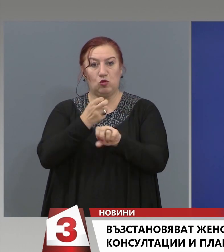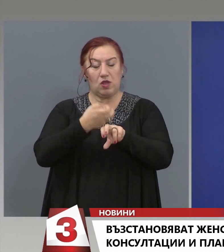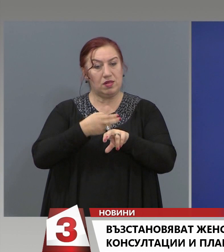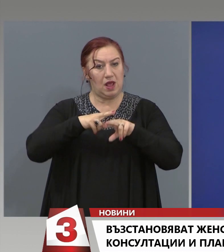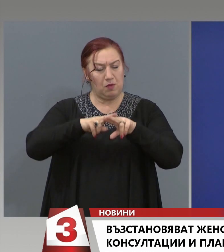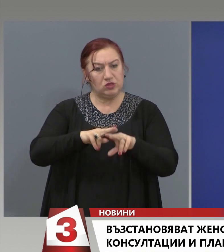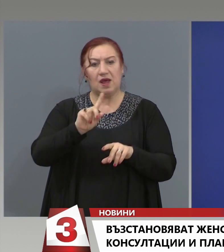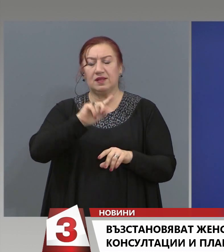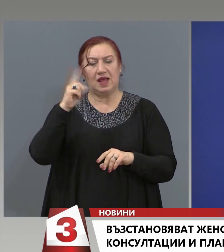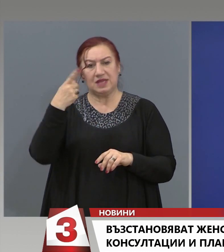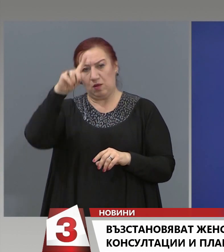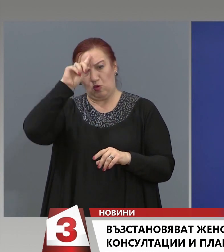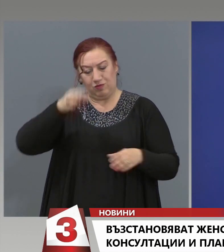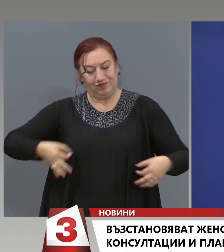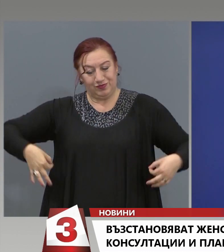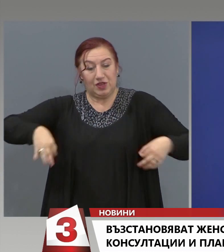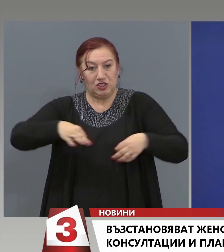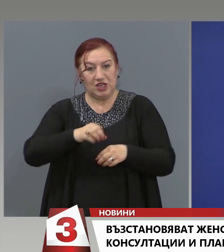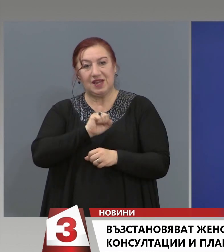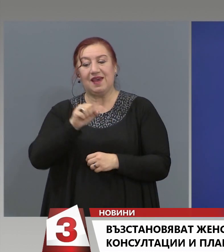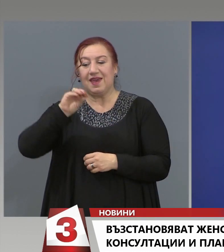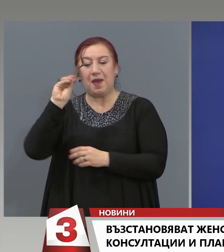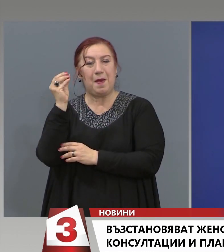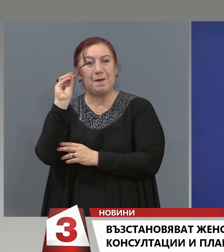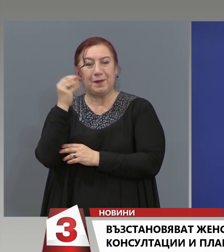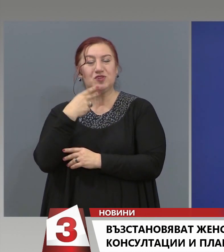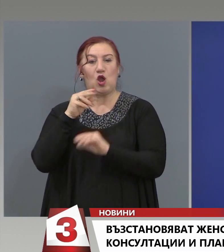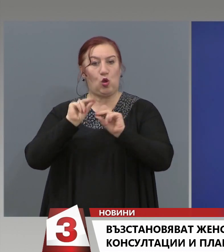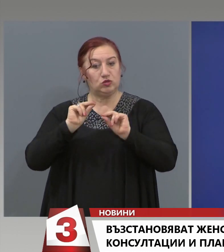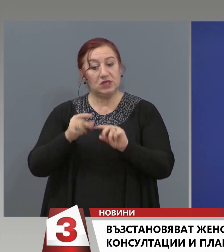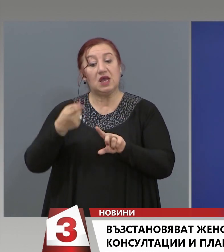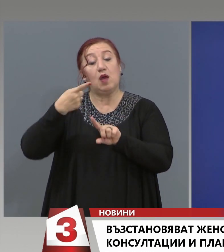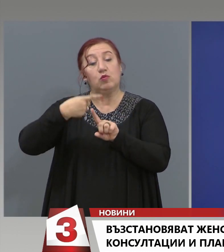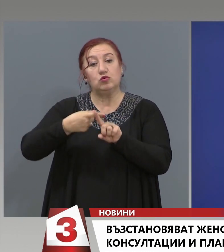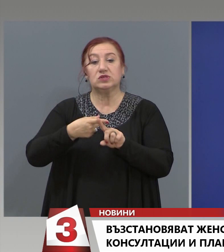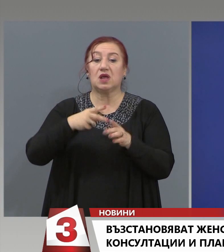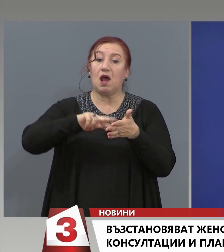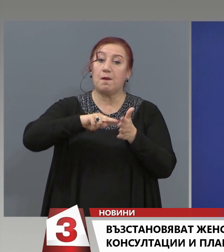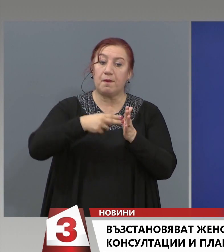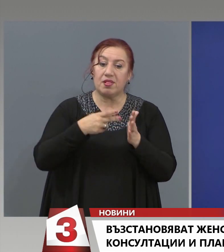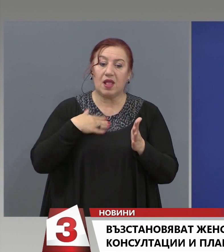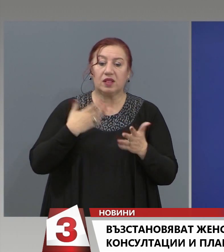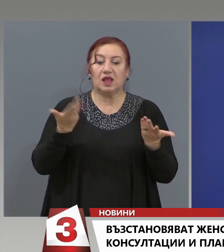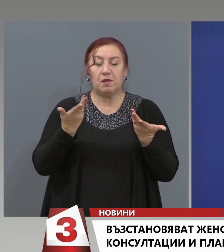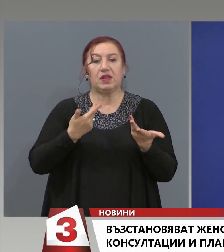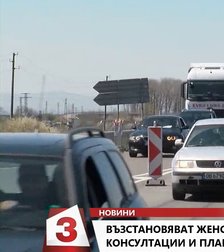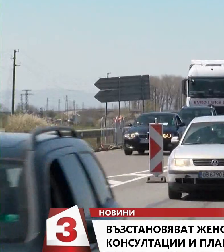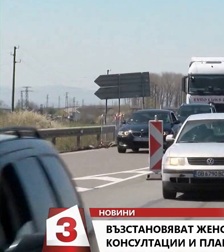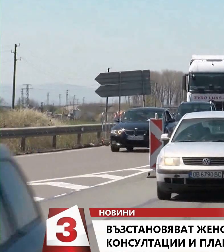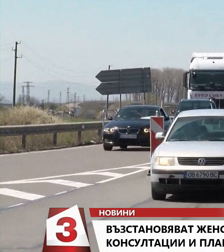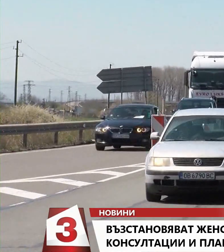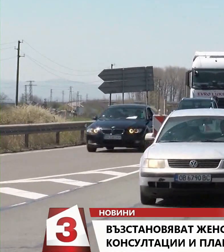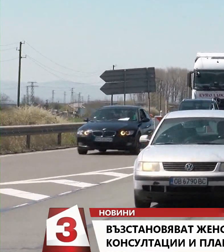женски и детски консултации а и на тяхната планова дейност която ще могат по-етапно да възстановяват